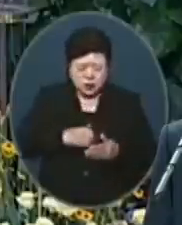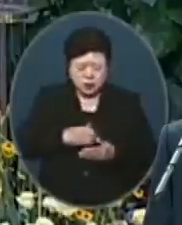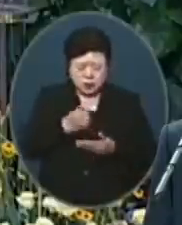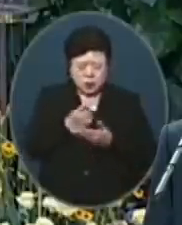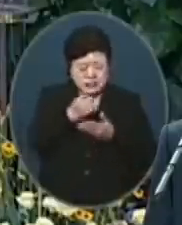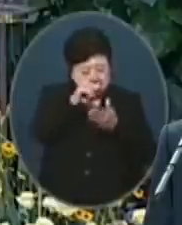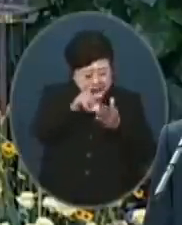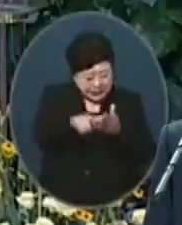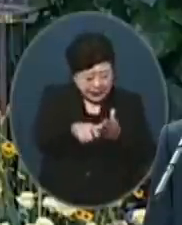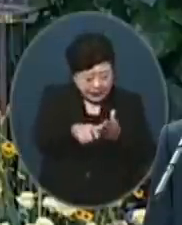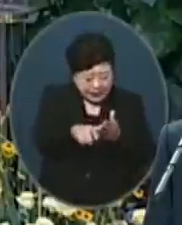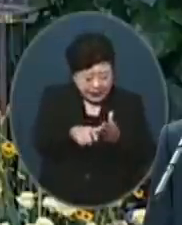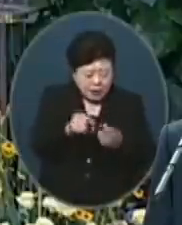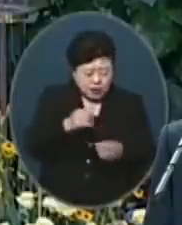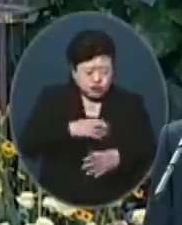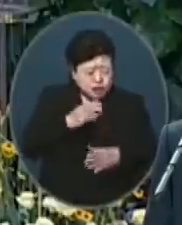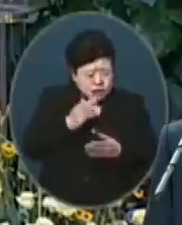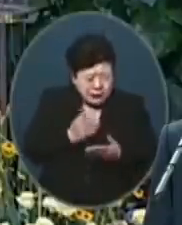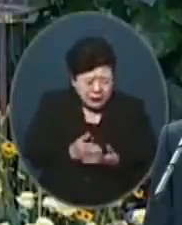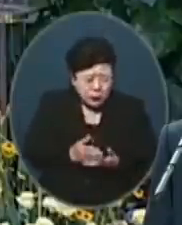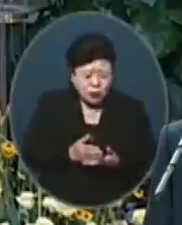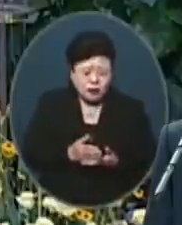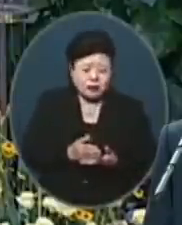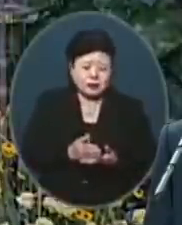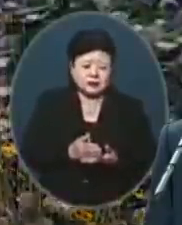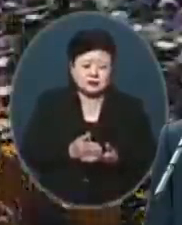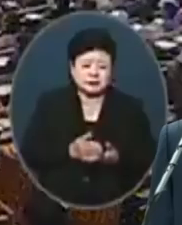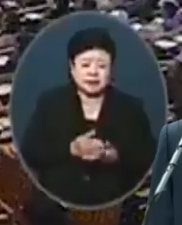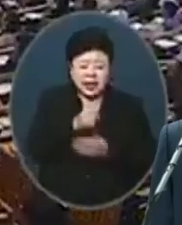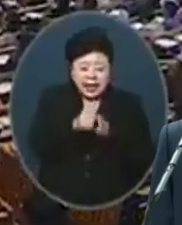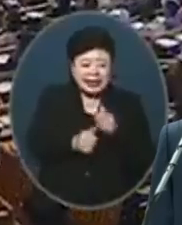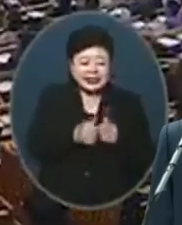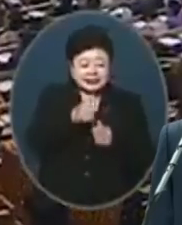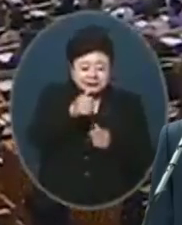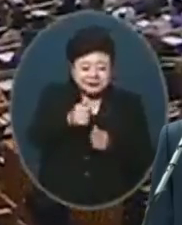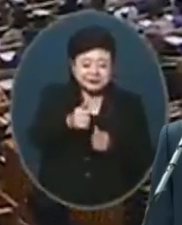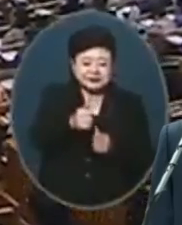때 두려워하지 말고 하나님을